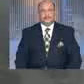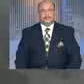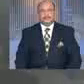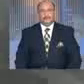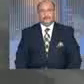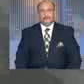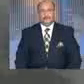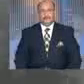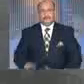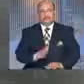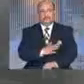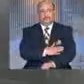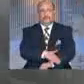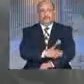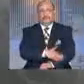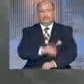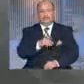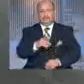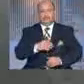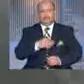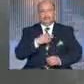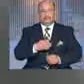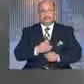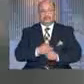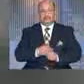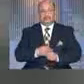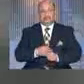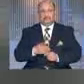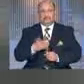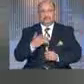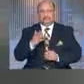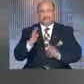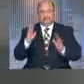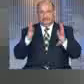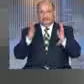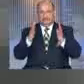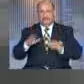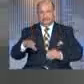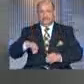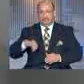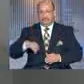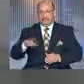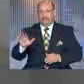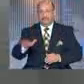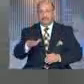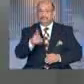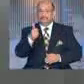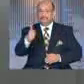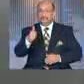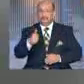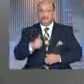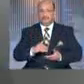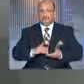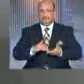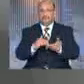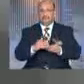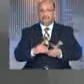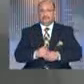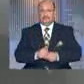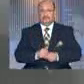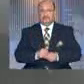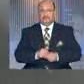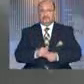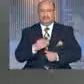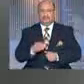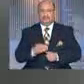للشباب وترجع للبلاد من النظافة من ولا ومشجعوهم من ولا، وذي تجيب لنا حتى السواح اللي هنا